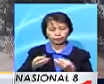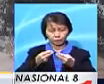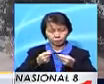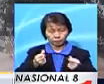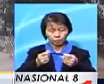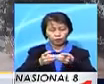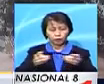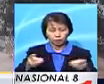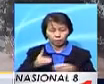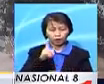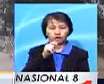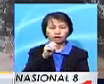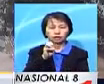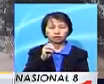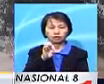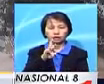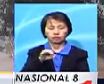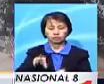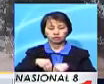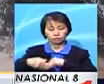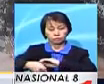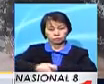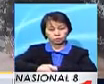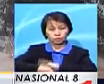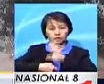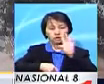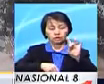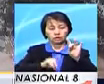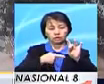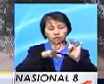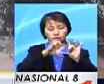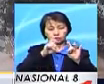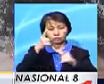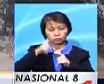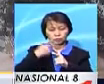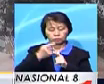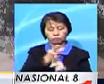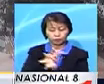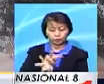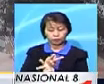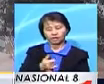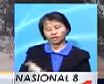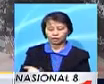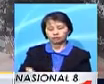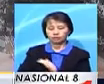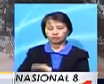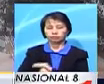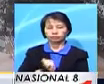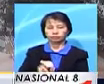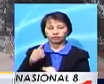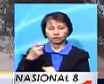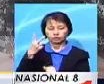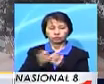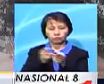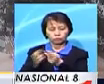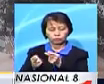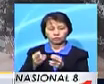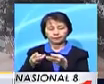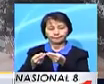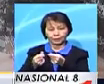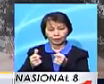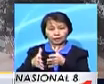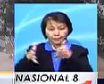dan Daerah Temerloh, menerima rasuah RM8,500 sebulan bagi melindungi kegiatan berkenaan daripada 2 pengusaha pasir